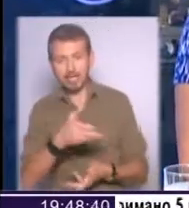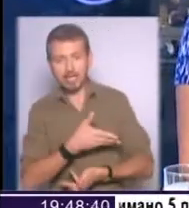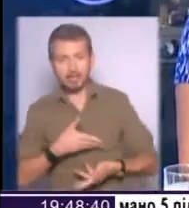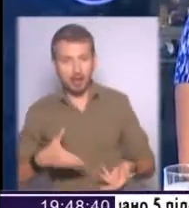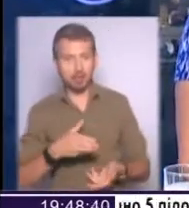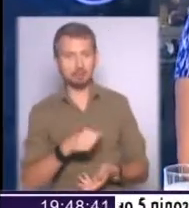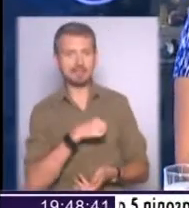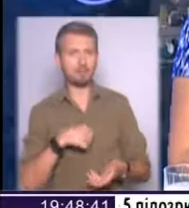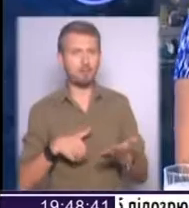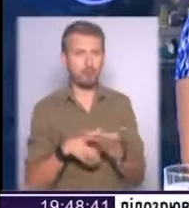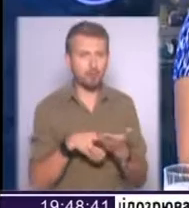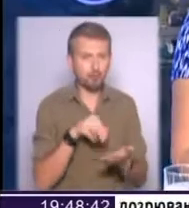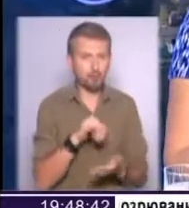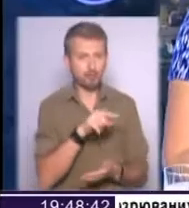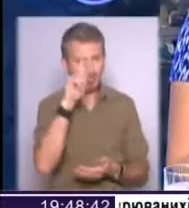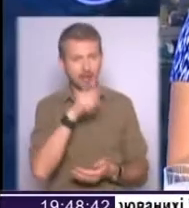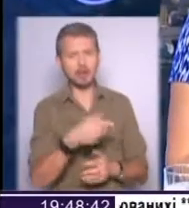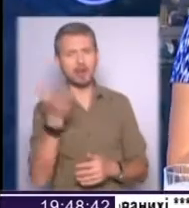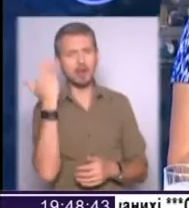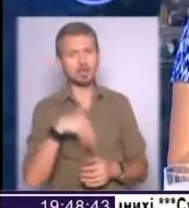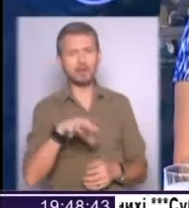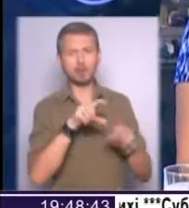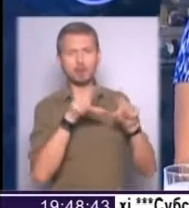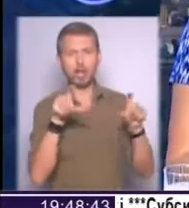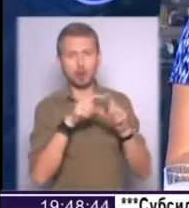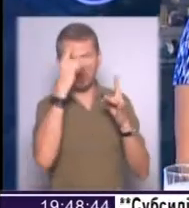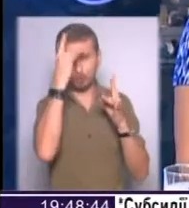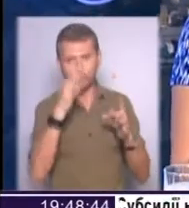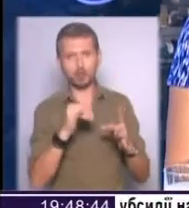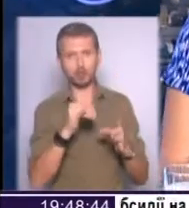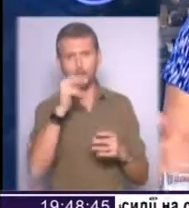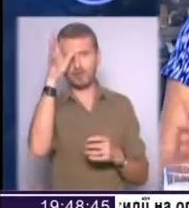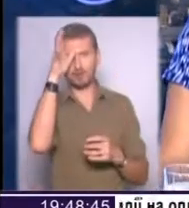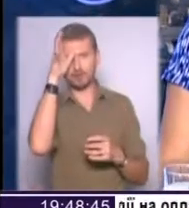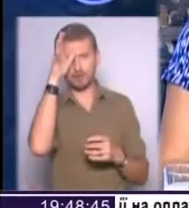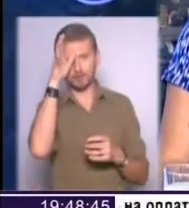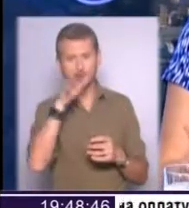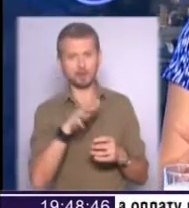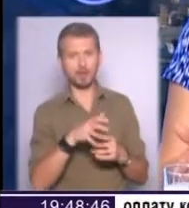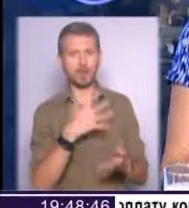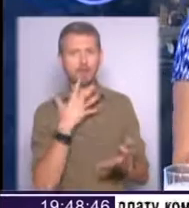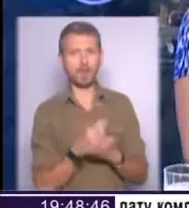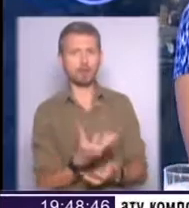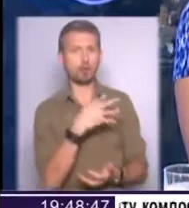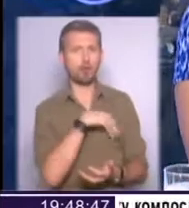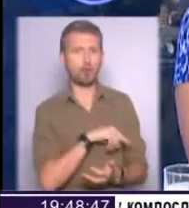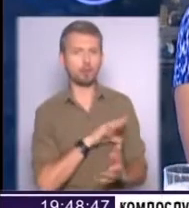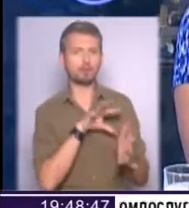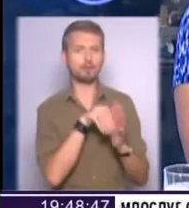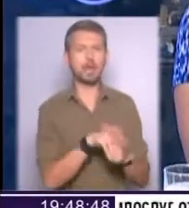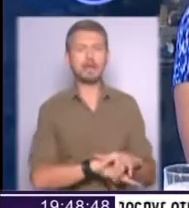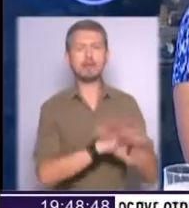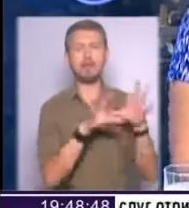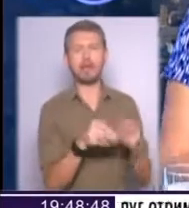Самопомочі в тому числі. Ви знаєте, що раніше всі установи культури і освіти обслуговувалися власні доходи їхні, надходили на загальний